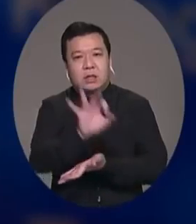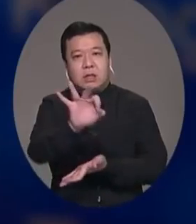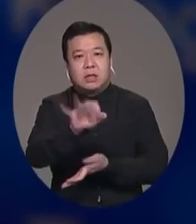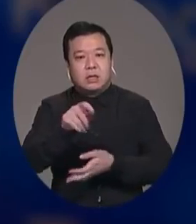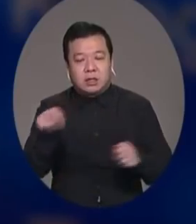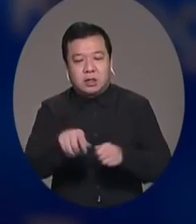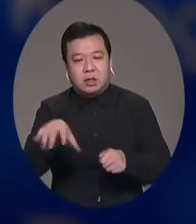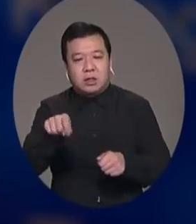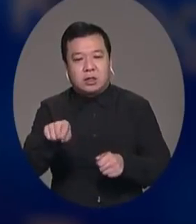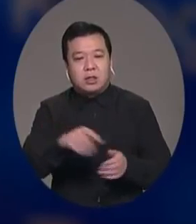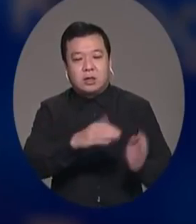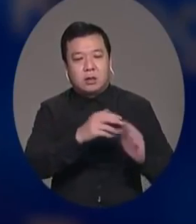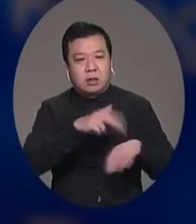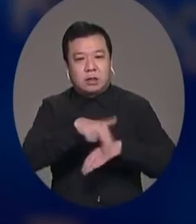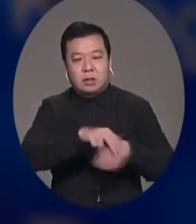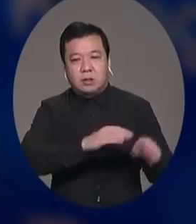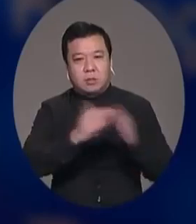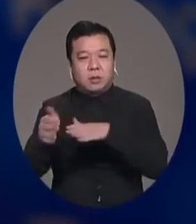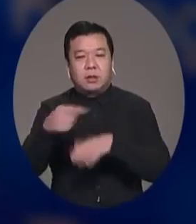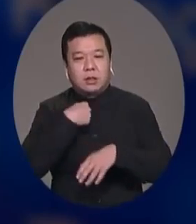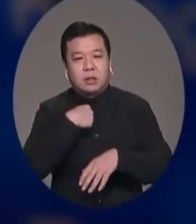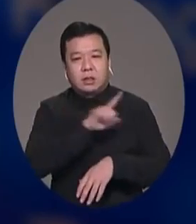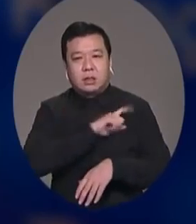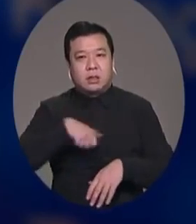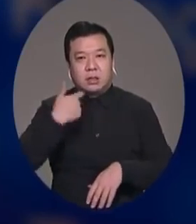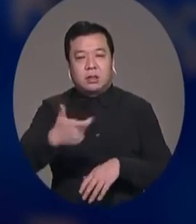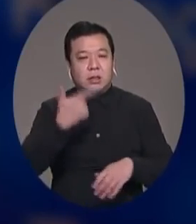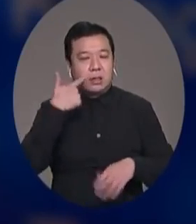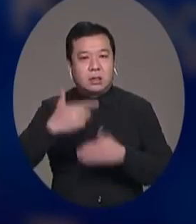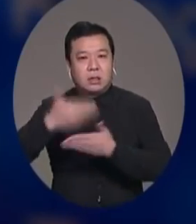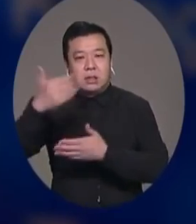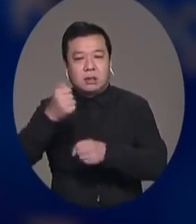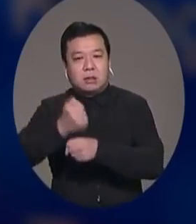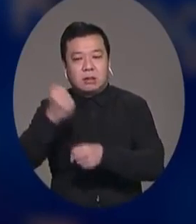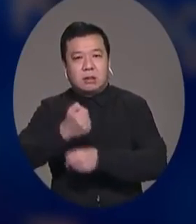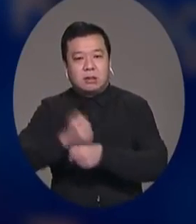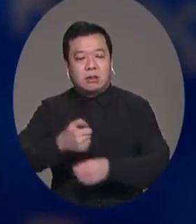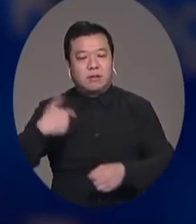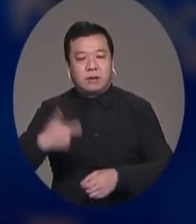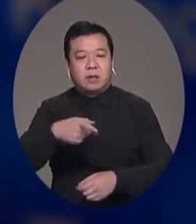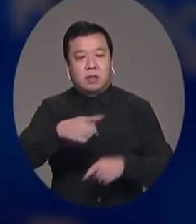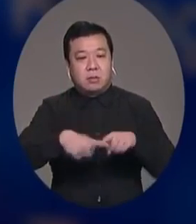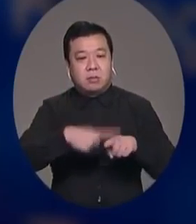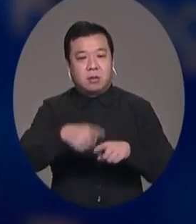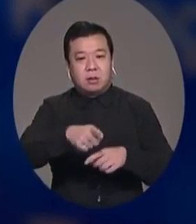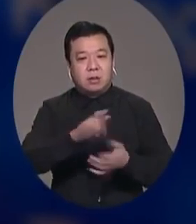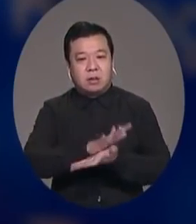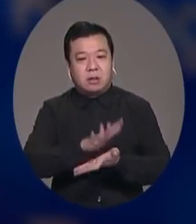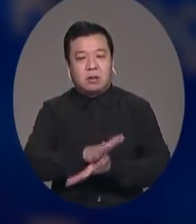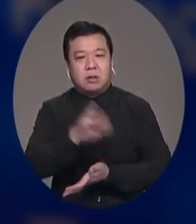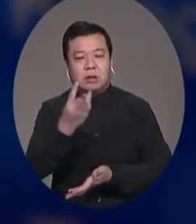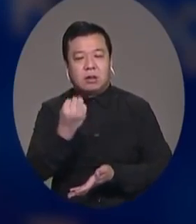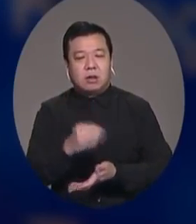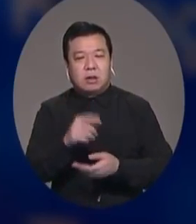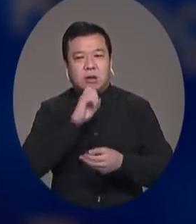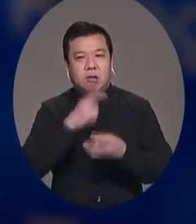六家计划搬迁的厂户亦需自行支付新厂的建造费用。这批木厂在北区扎根了几十年，